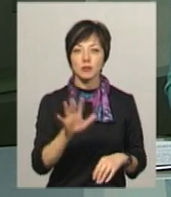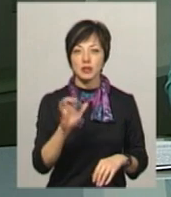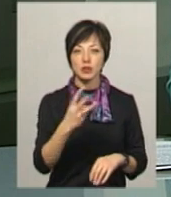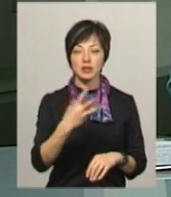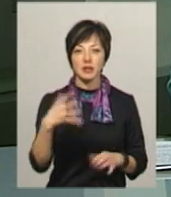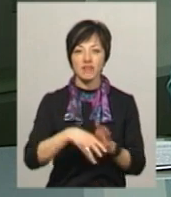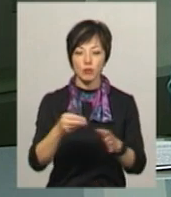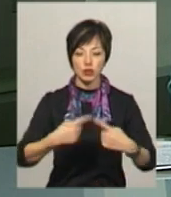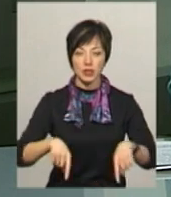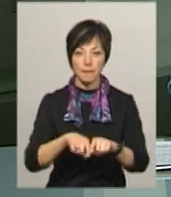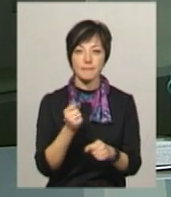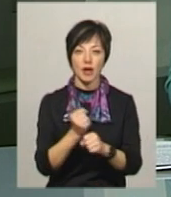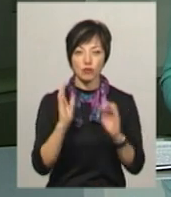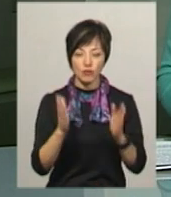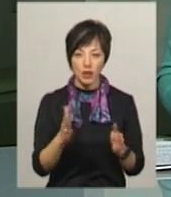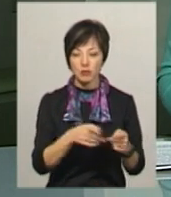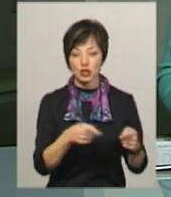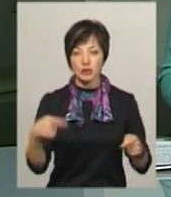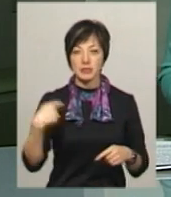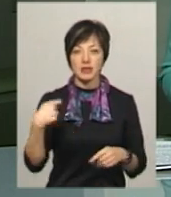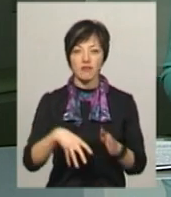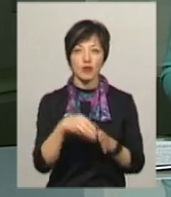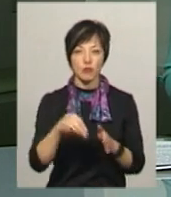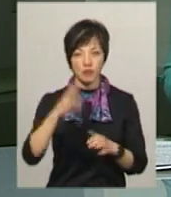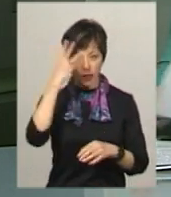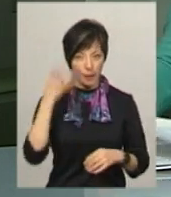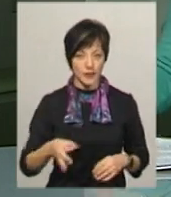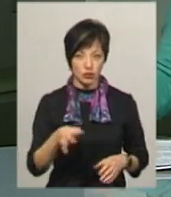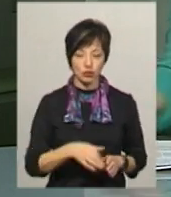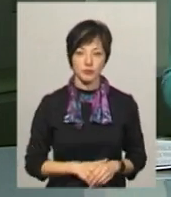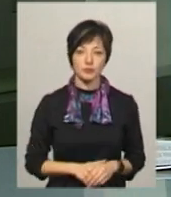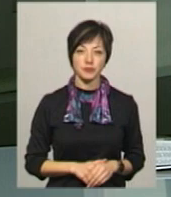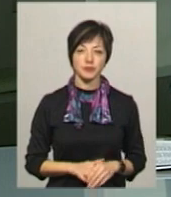1535 виборчих дільниць працюватиме під час президентських виборів на Хмельниччині.